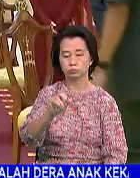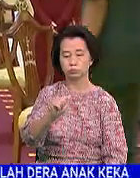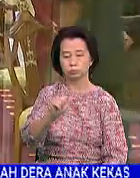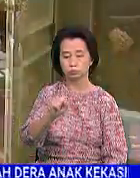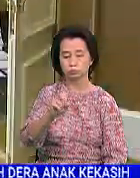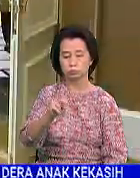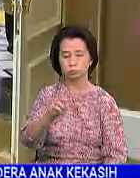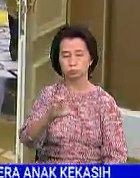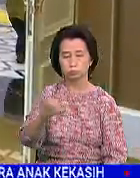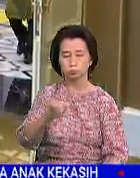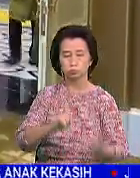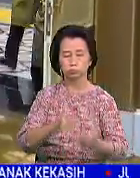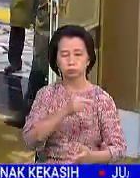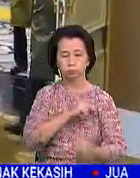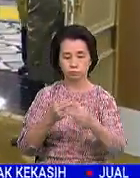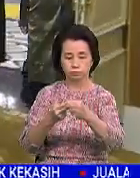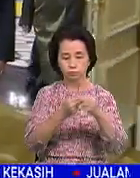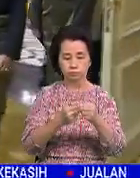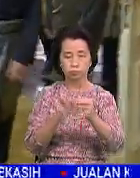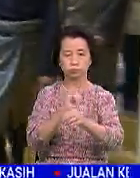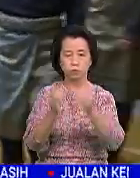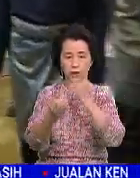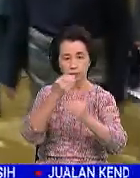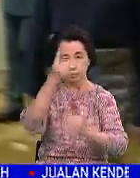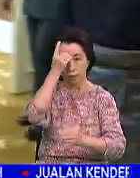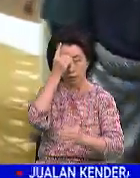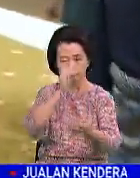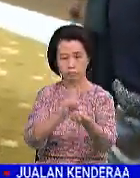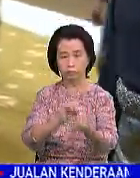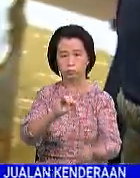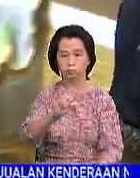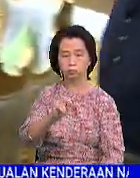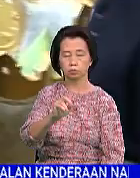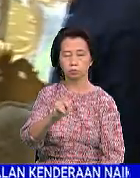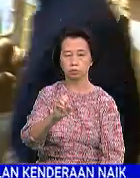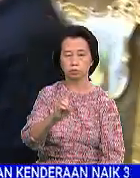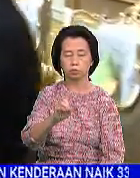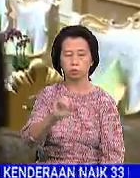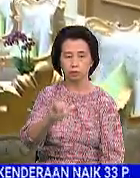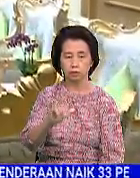Shukri dan Menteri Pertanian dan Industri Makanan Datuk Seri Dr. Ronald Kiandi.